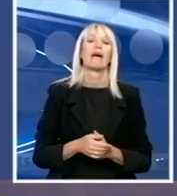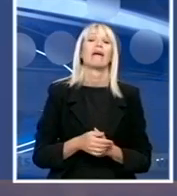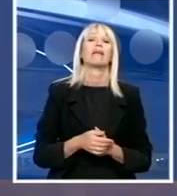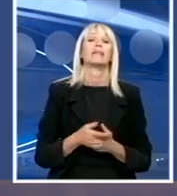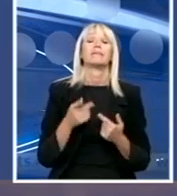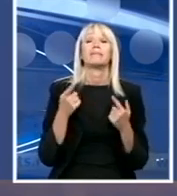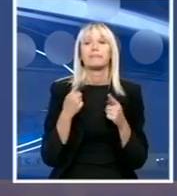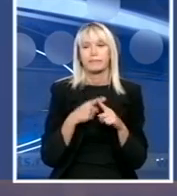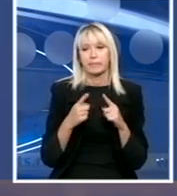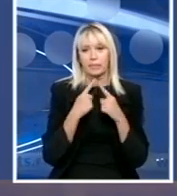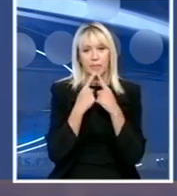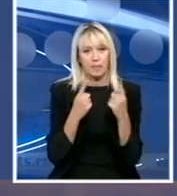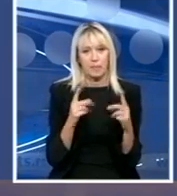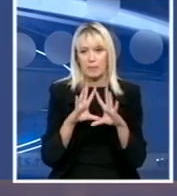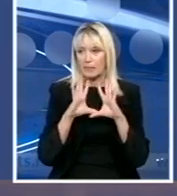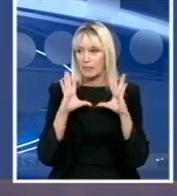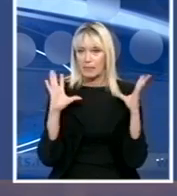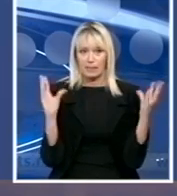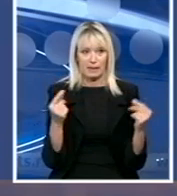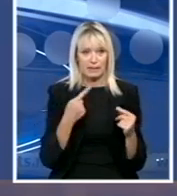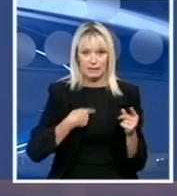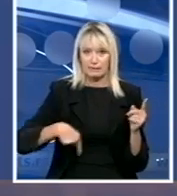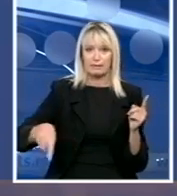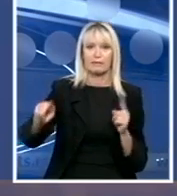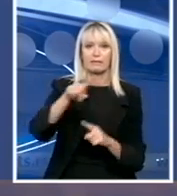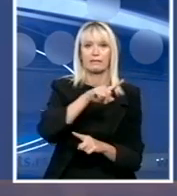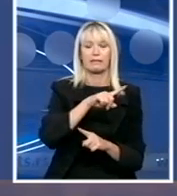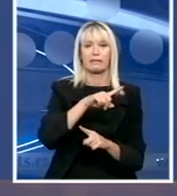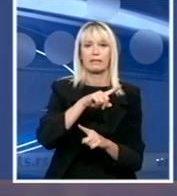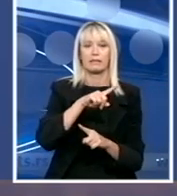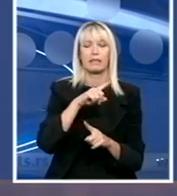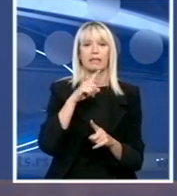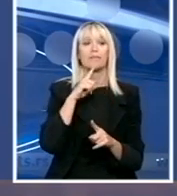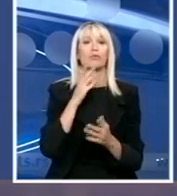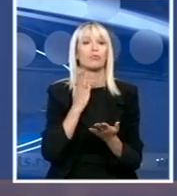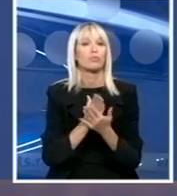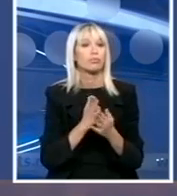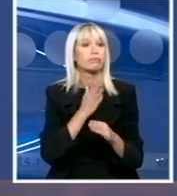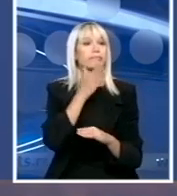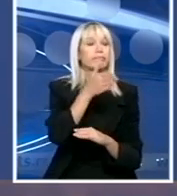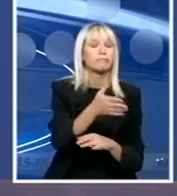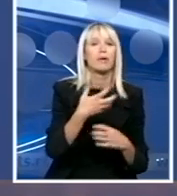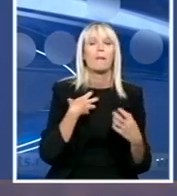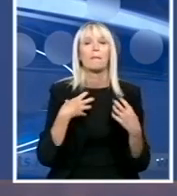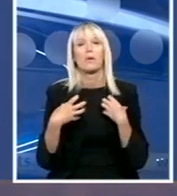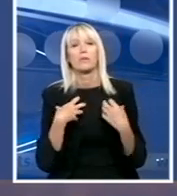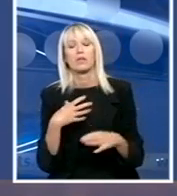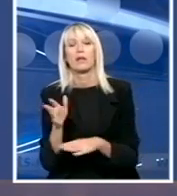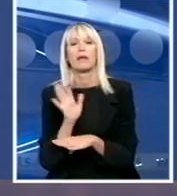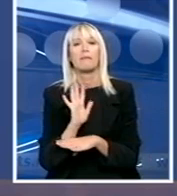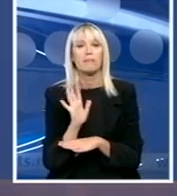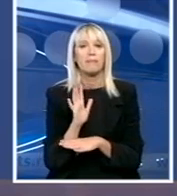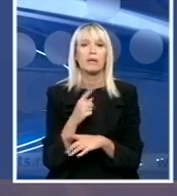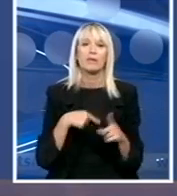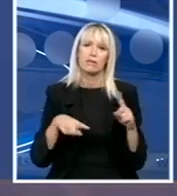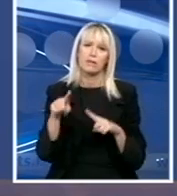znači, svi mi koji u narednom vremenskom periodu budemo odlazili u pozorište, u bioskope, da